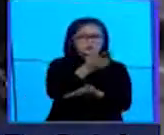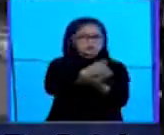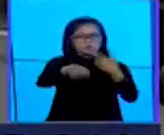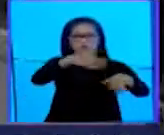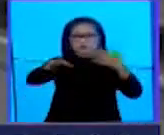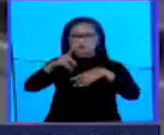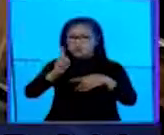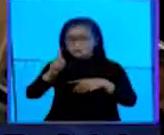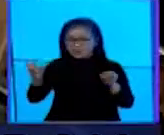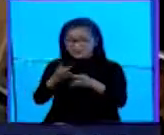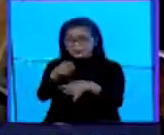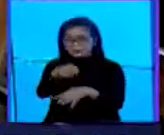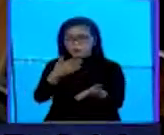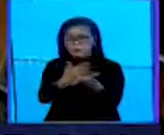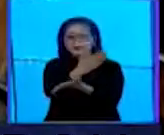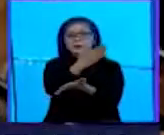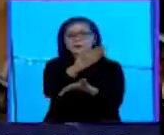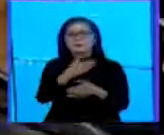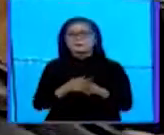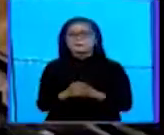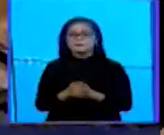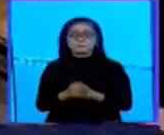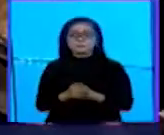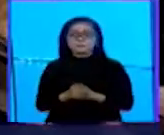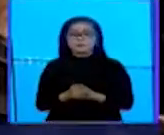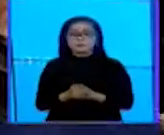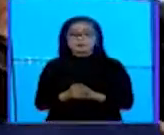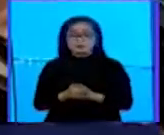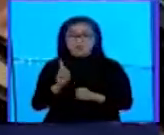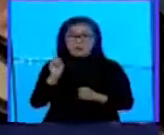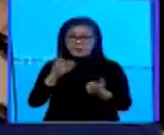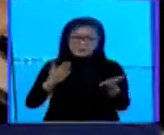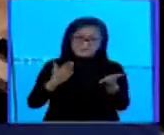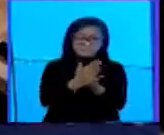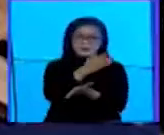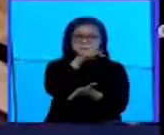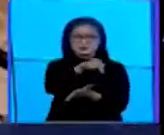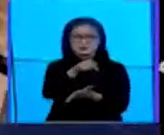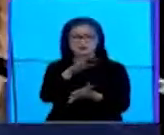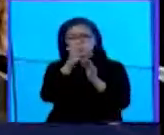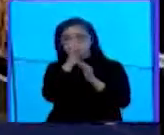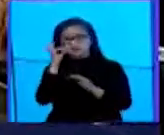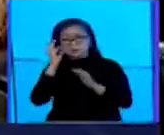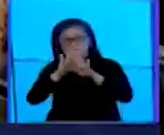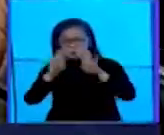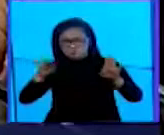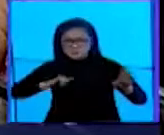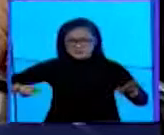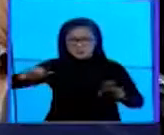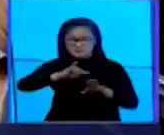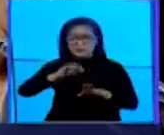ditemukan. Ya, ada pelarangan buka puasa bersama ya secara beramai-ramai karena akan menyebabkan terjadi